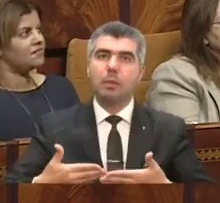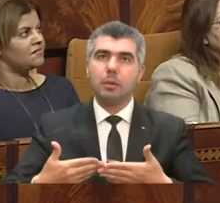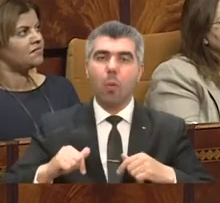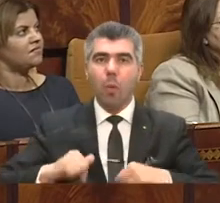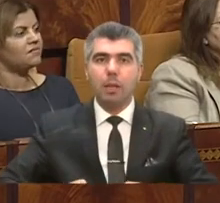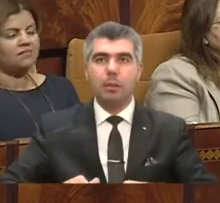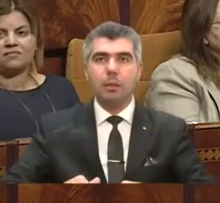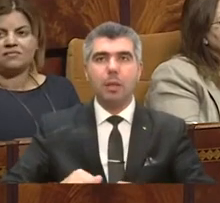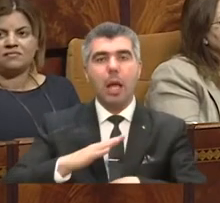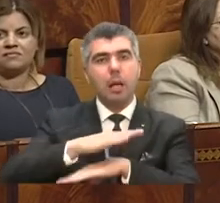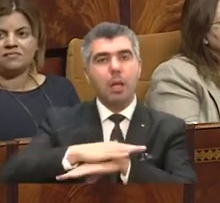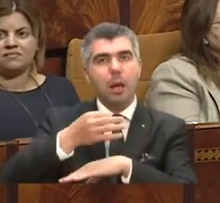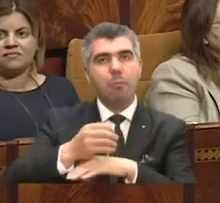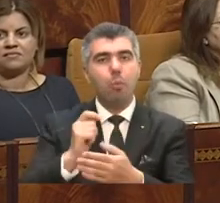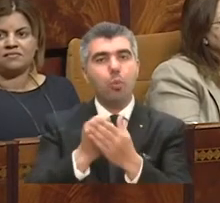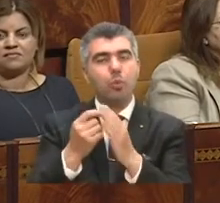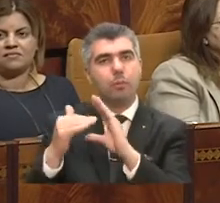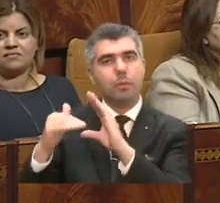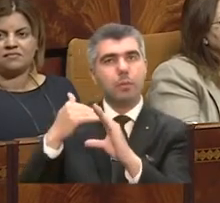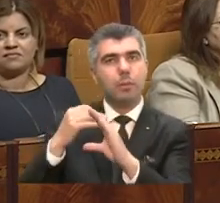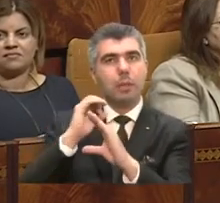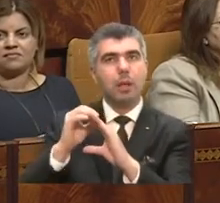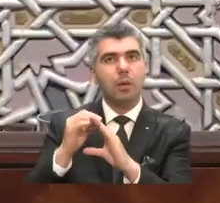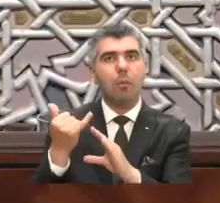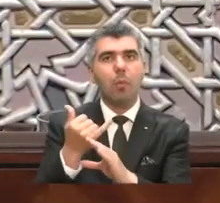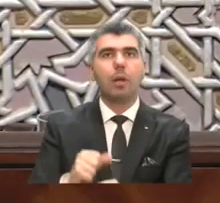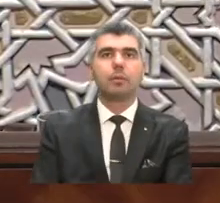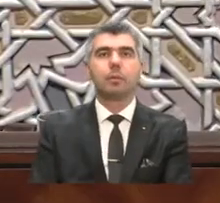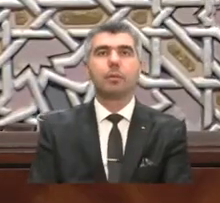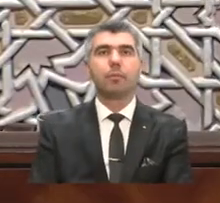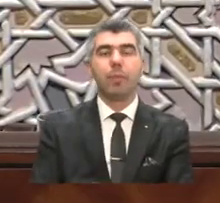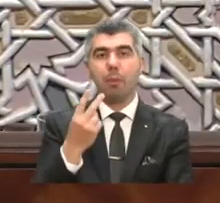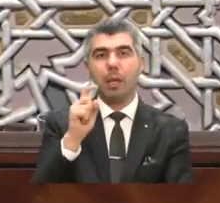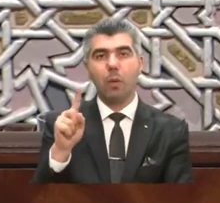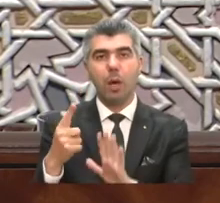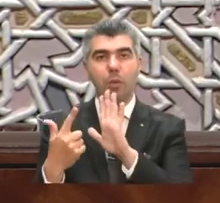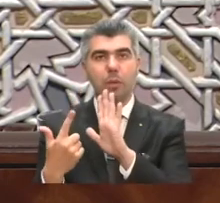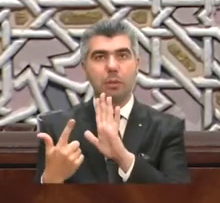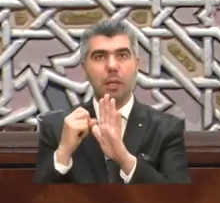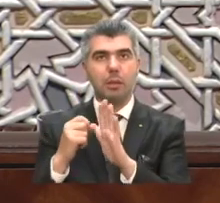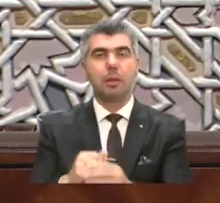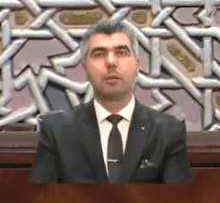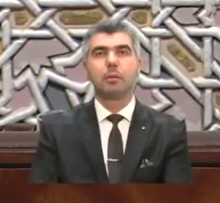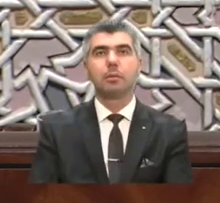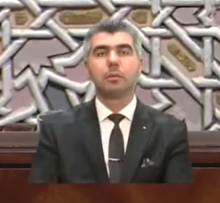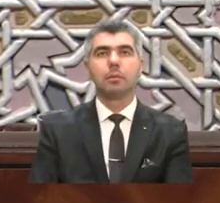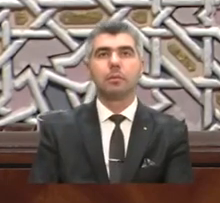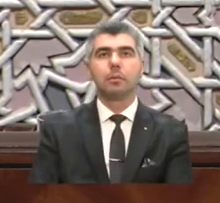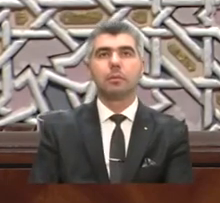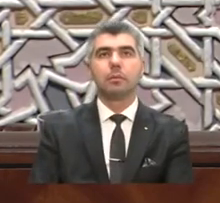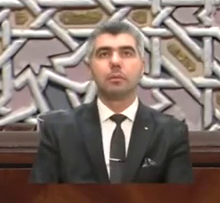الوزيره تلتزم باش تصيفط لنا داك الشيء مكتوب ويكون بشكل رسمي. هذا الماده 271 واحد يوم دراسي حقنا في الموضوع، هذا حقنا.